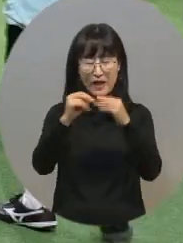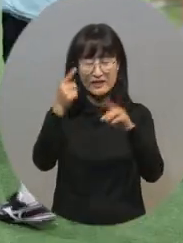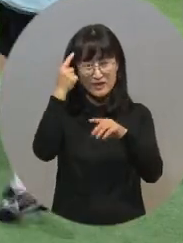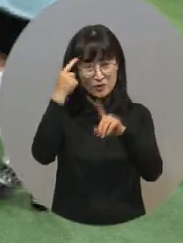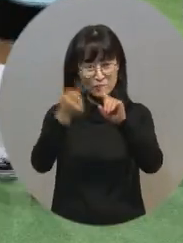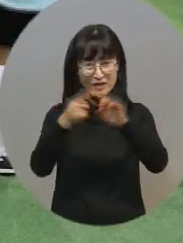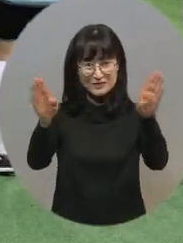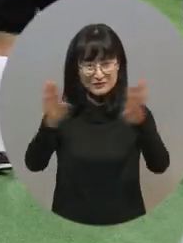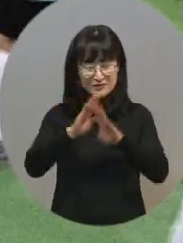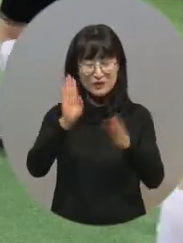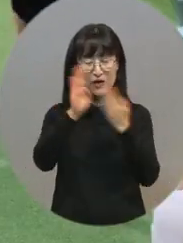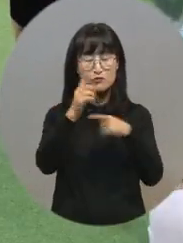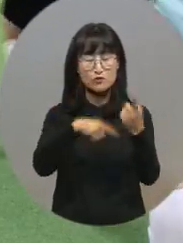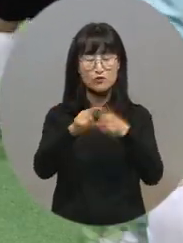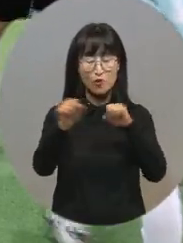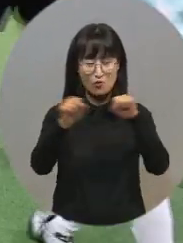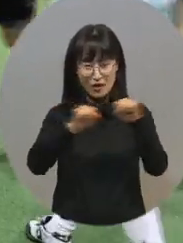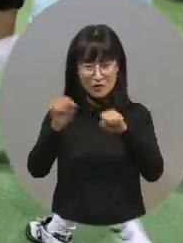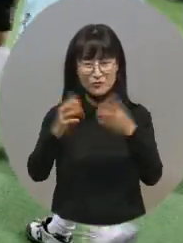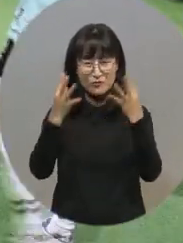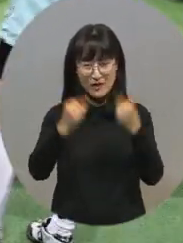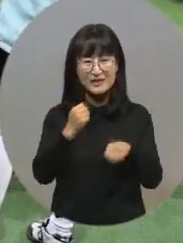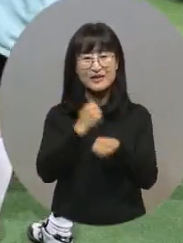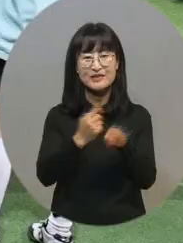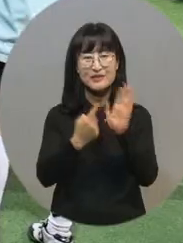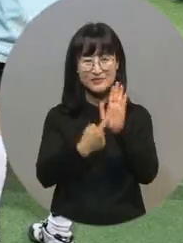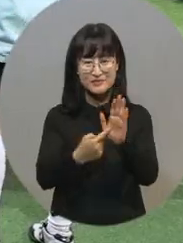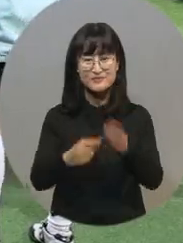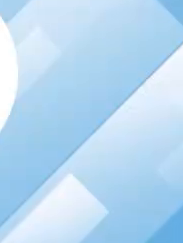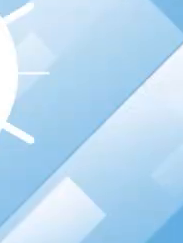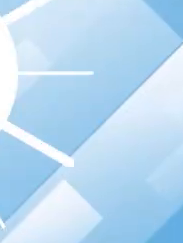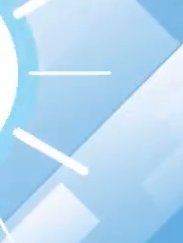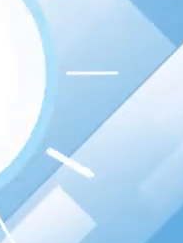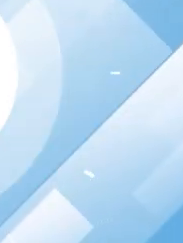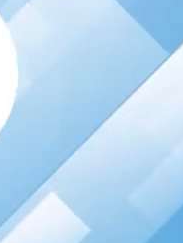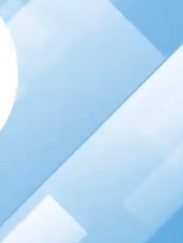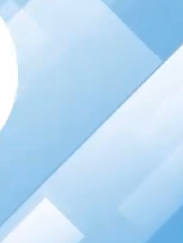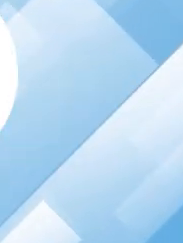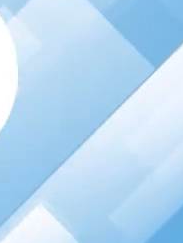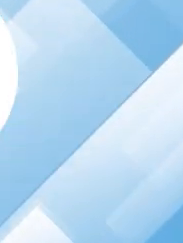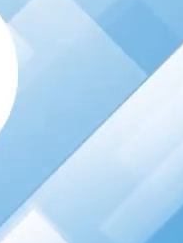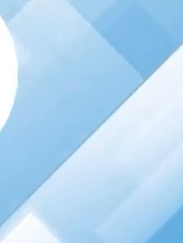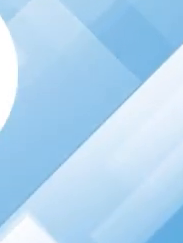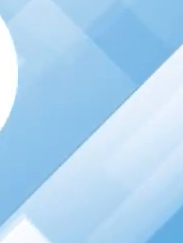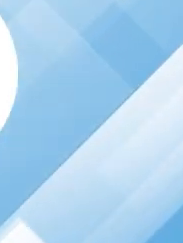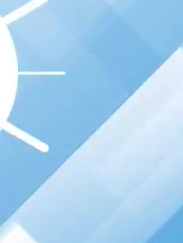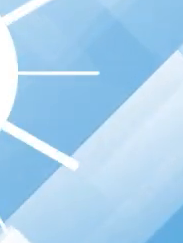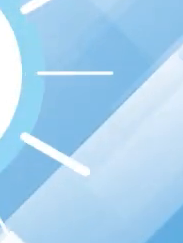앞으로도 다양한 활동을 펼칠 계획이라고 밝혔습니다.